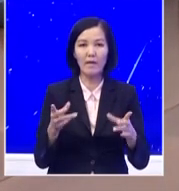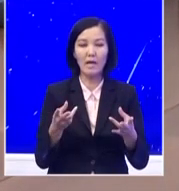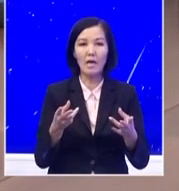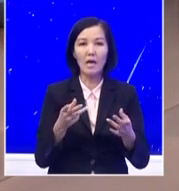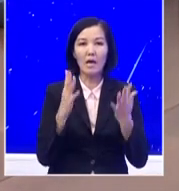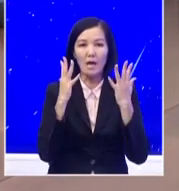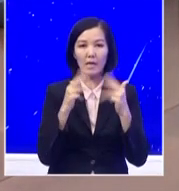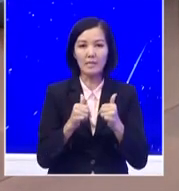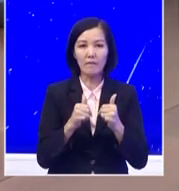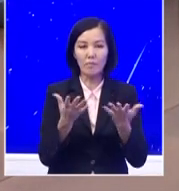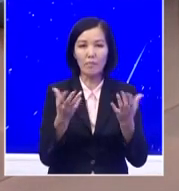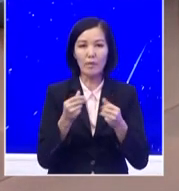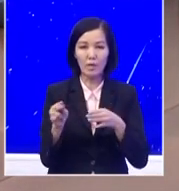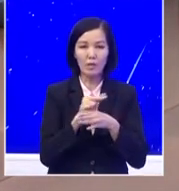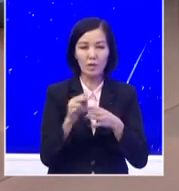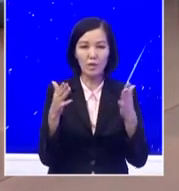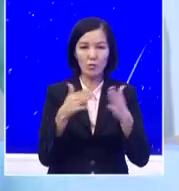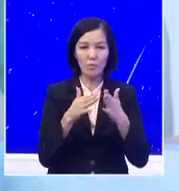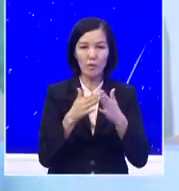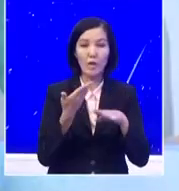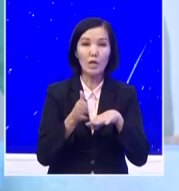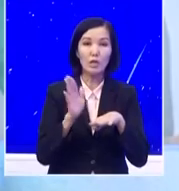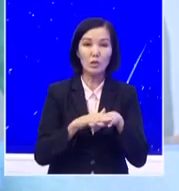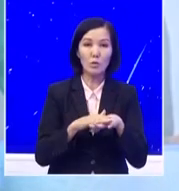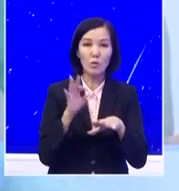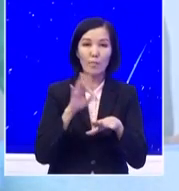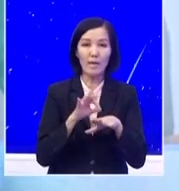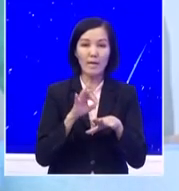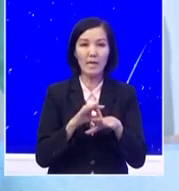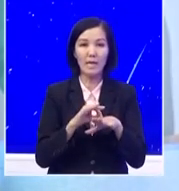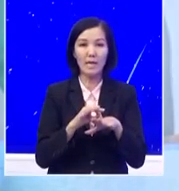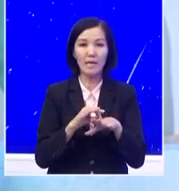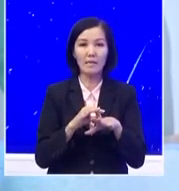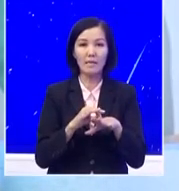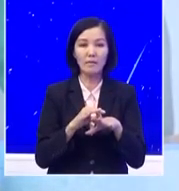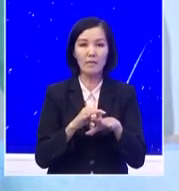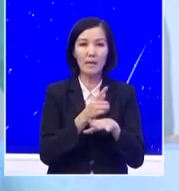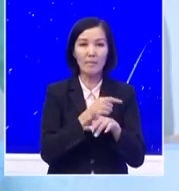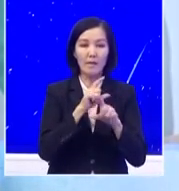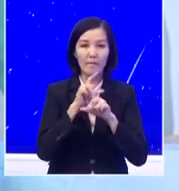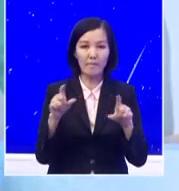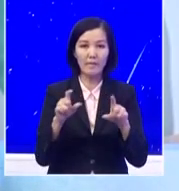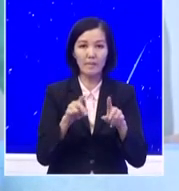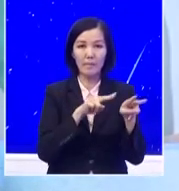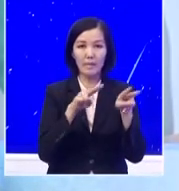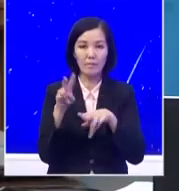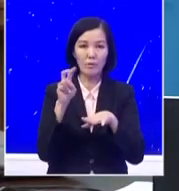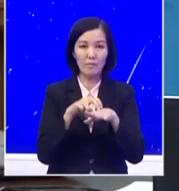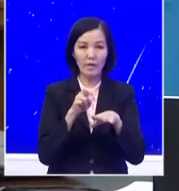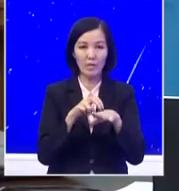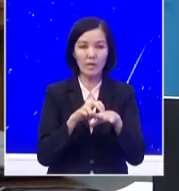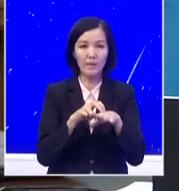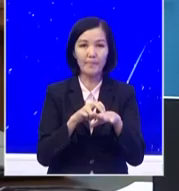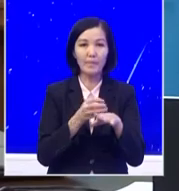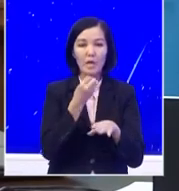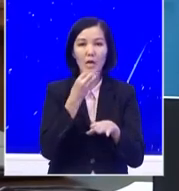Основное количество получают лечение дома. Тяжело больные, как и полагается, в провизорных госпиталях под наблюдением врачей. К